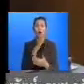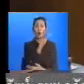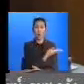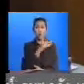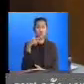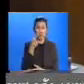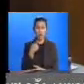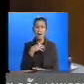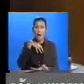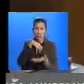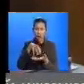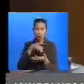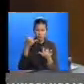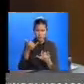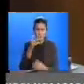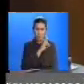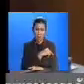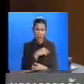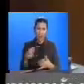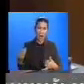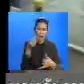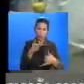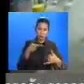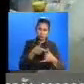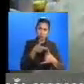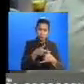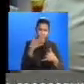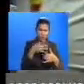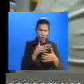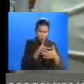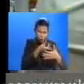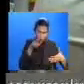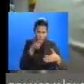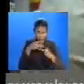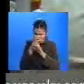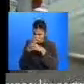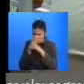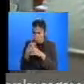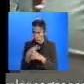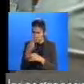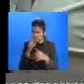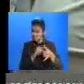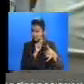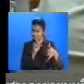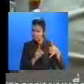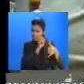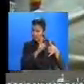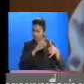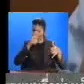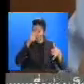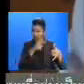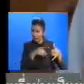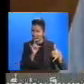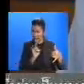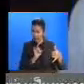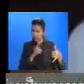สิล่าแพีักต้นแล้วพร้อมส่งตัวอย่างเชื้อไปตรวจพิสูจน์ว่าผู้ป่วยต้องสงสัยรายนี้เป็นผู้ป่วยรกไข